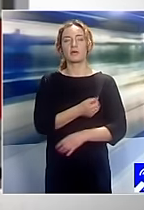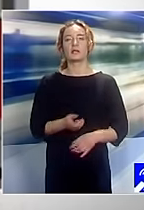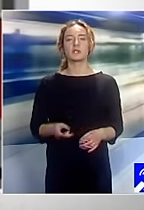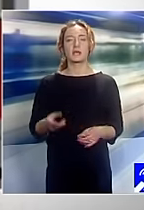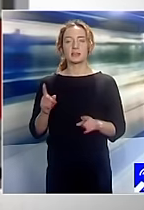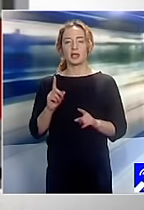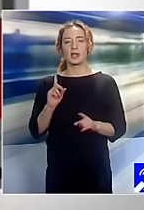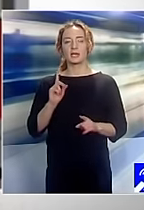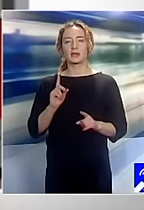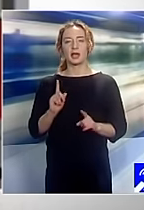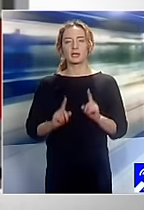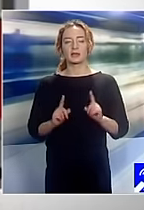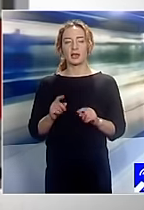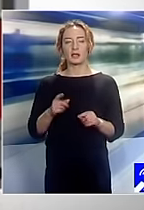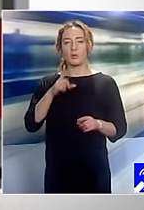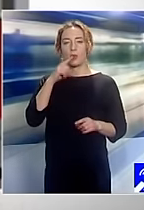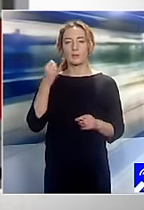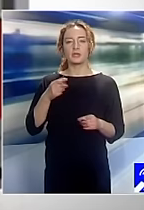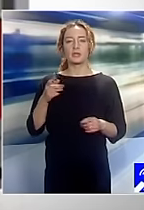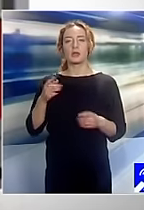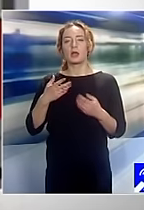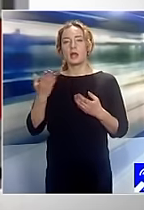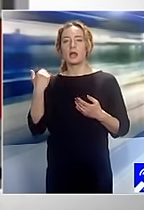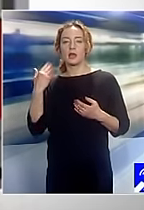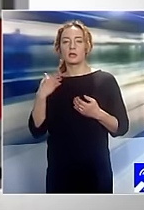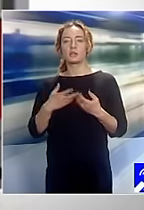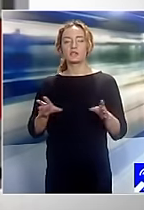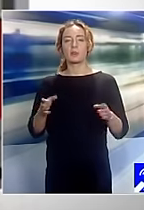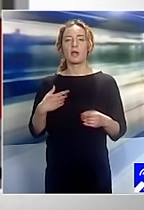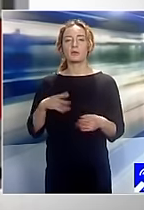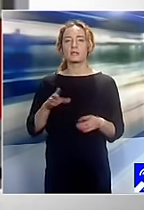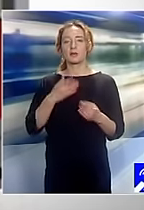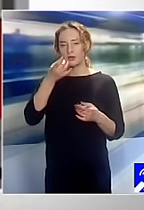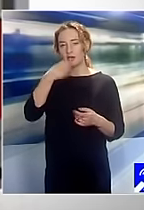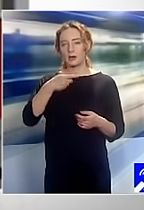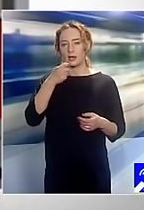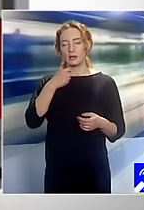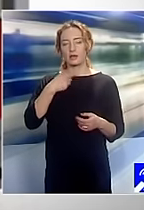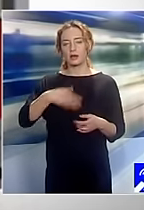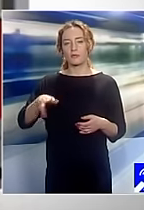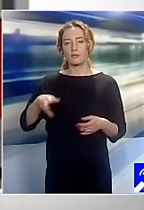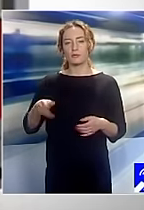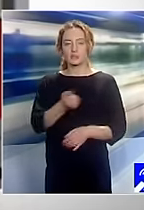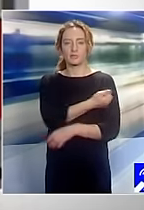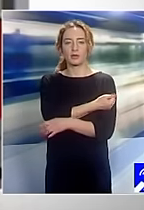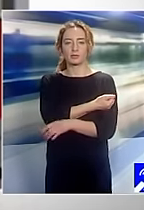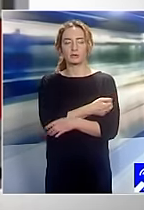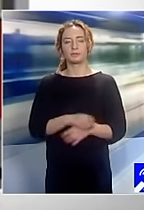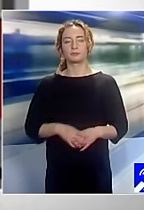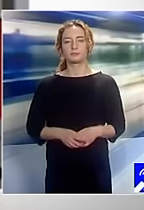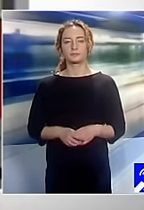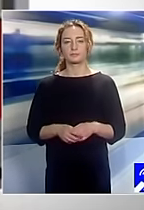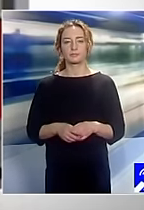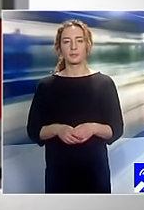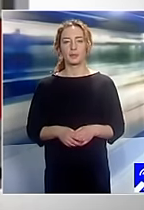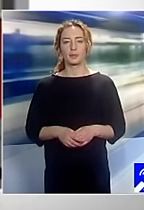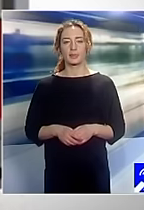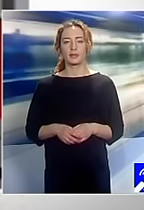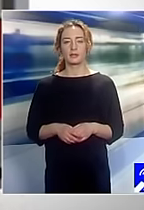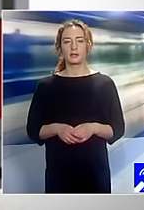antivaccin, în momentul în care văd că apar cazuri în familie sau cazuri în colectivitate. Inclusiv vestitul vaccin